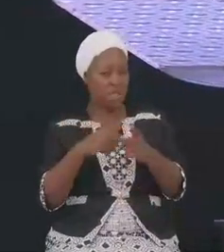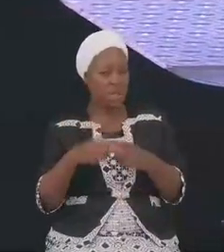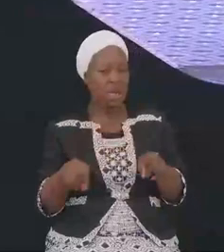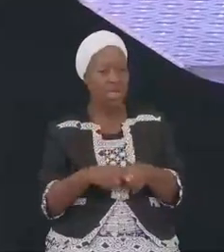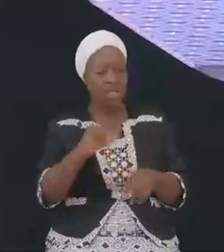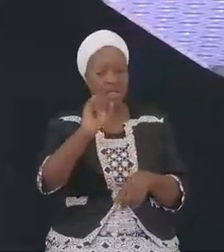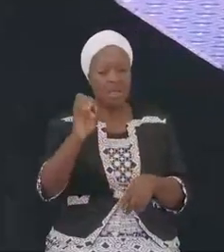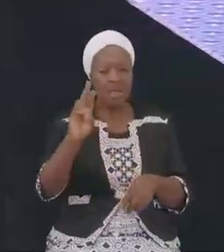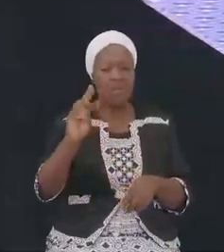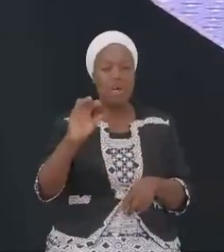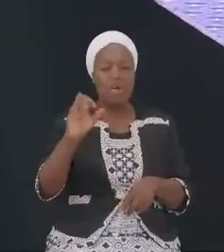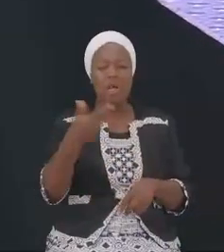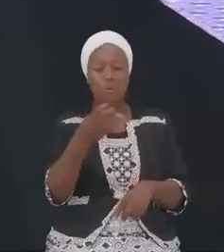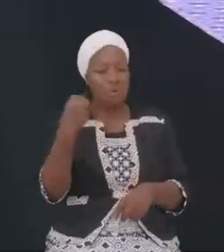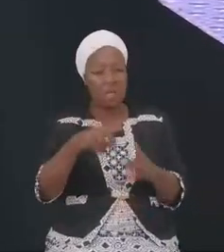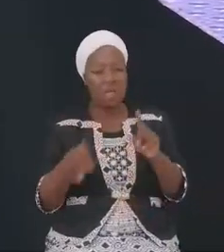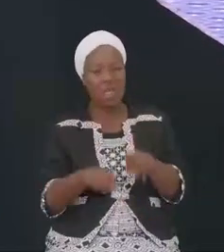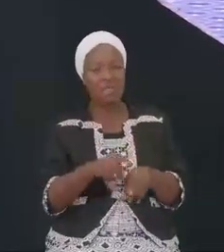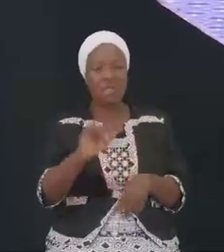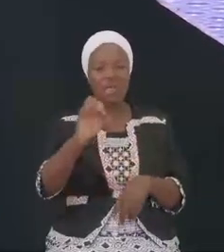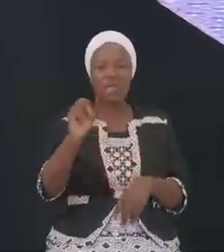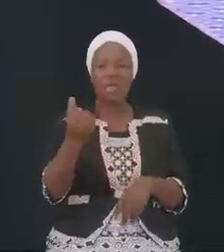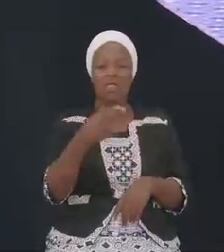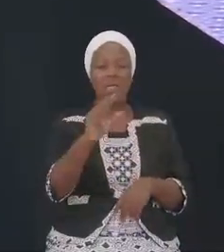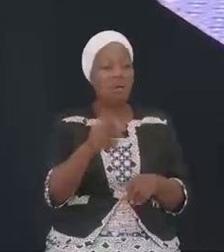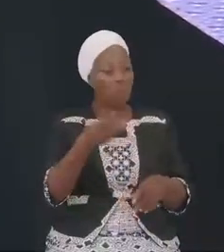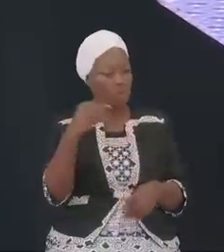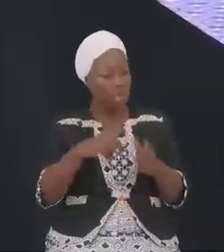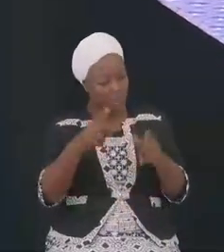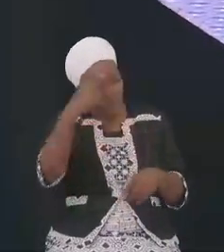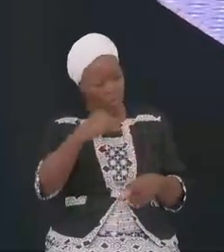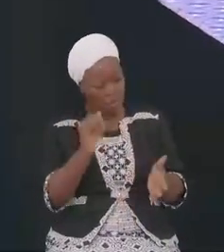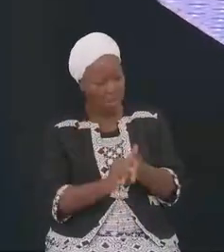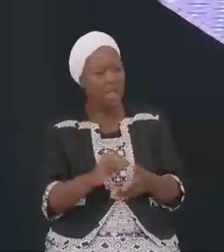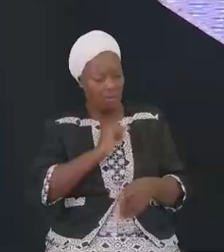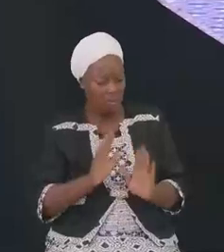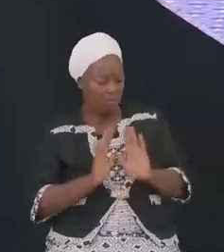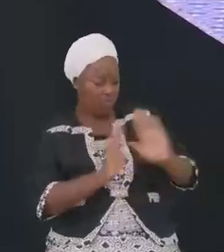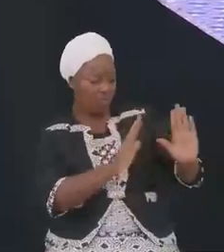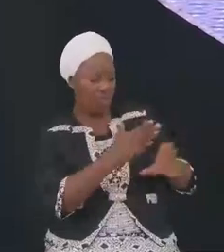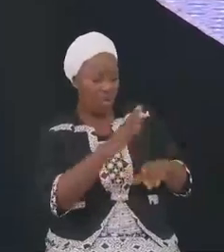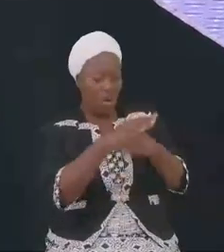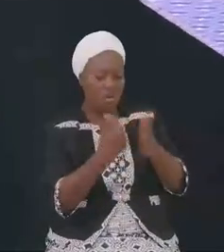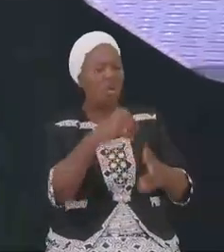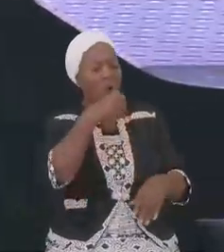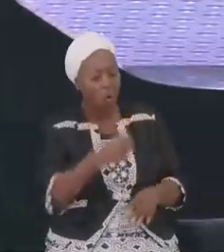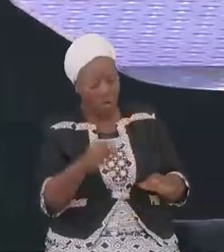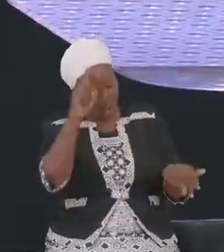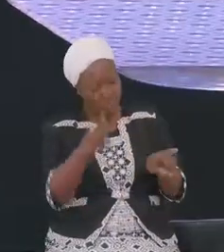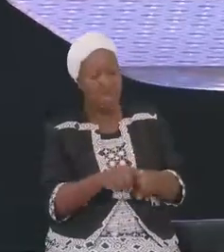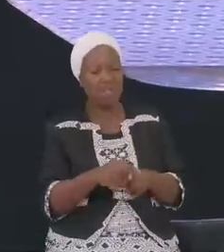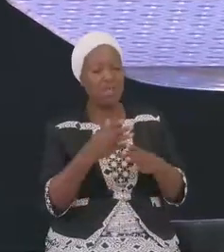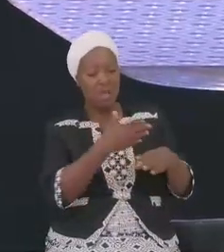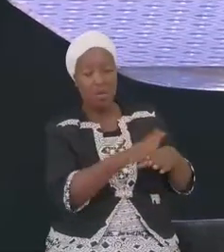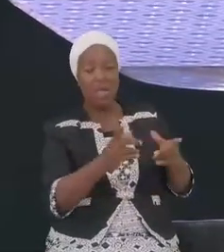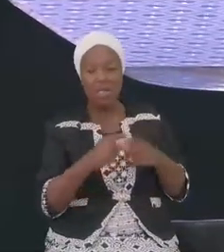étaient Jérémie, Esaïe. Et à cause de cela, je vais mettre de côté l'ancienne alliance et